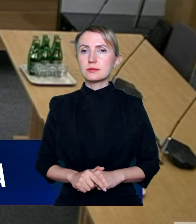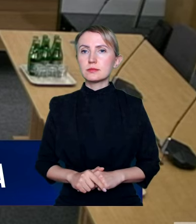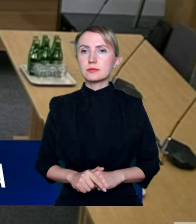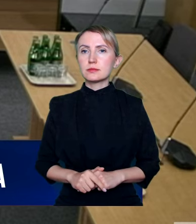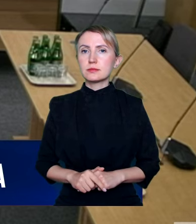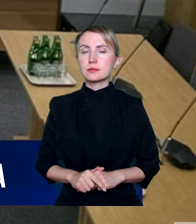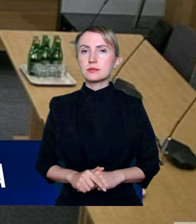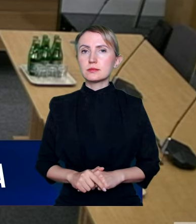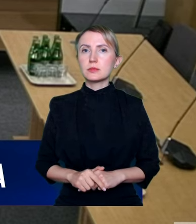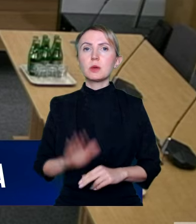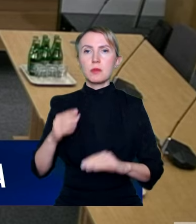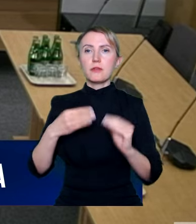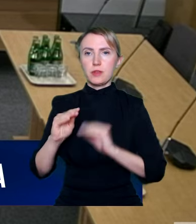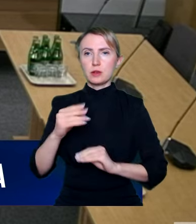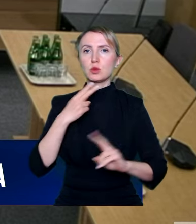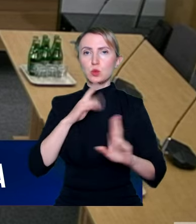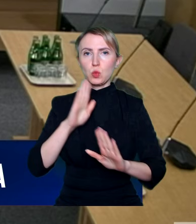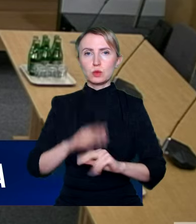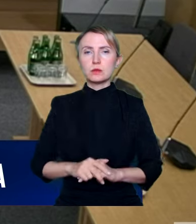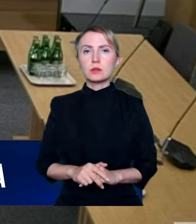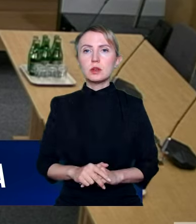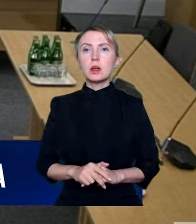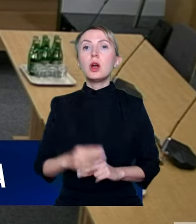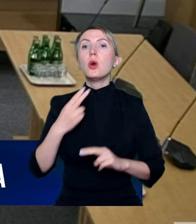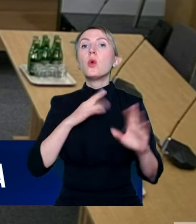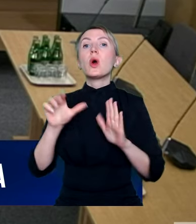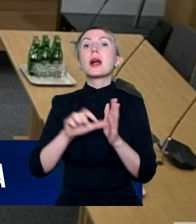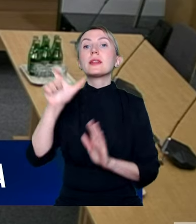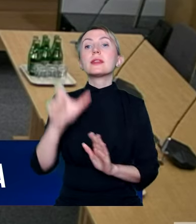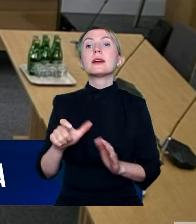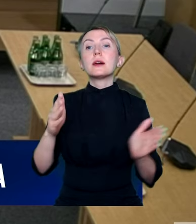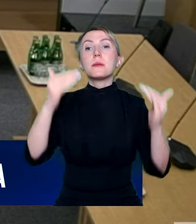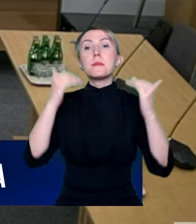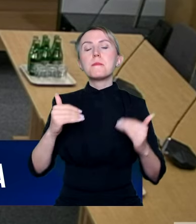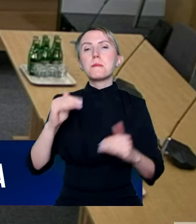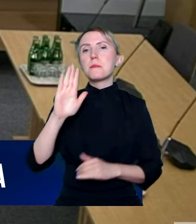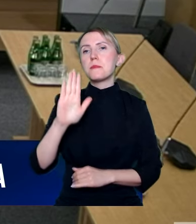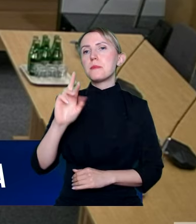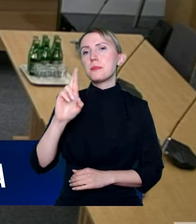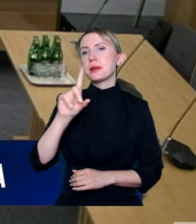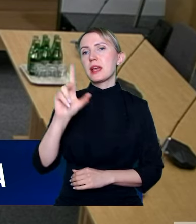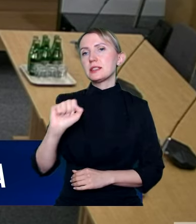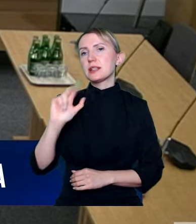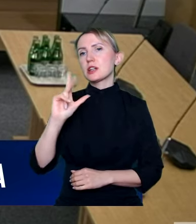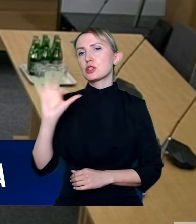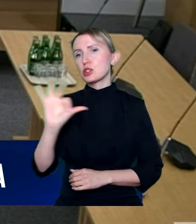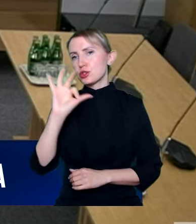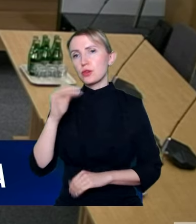Wniosek uzyskał większość. Bardzo proszę, głosujemy kandydaturę pan Brejza Krzysztof. Kto jest za?